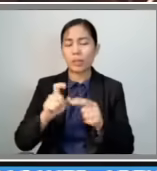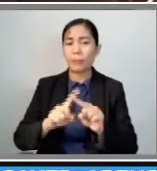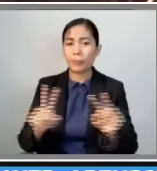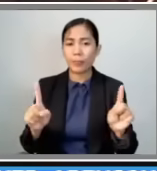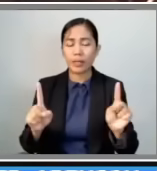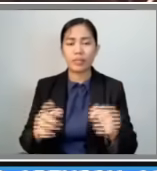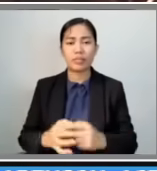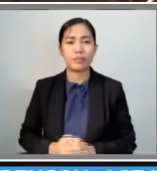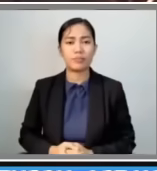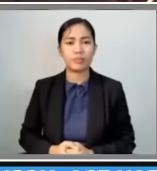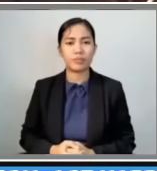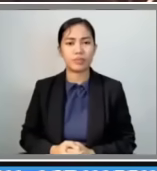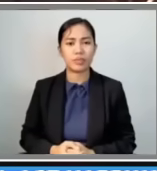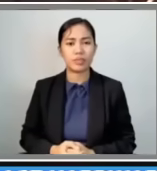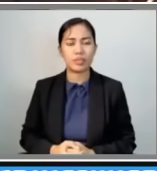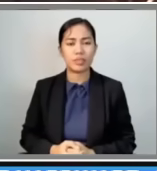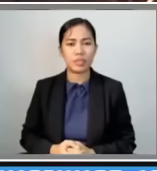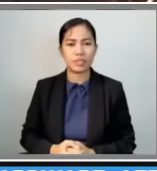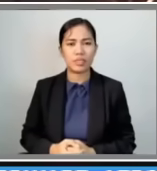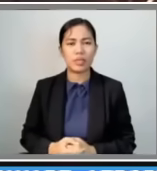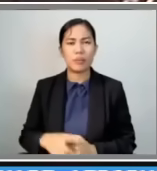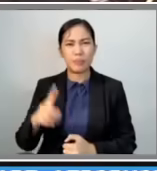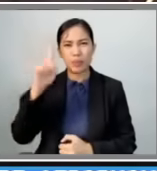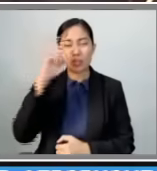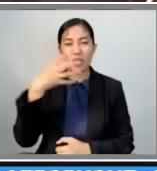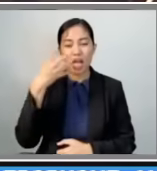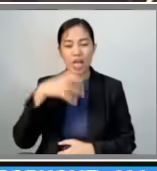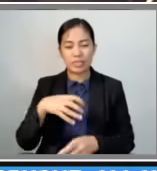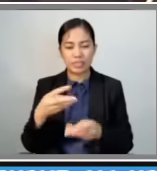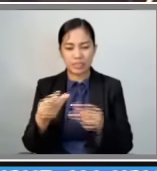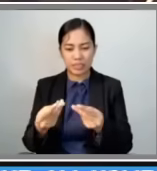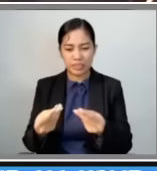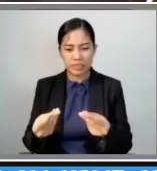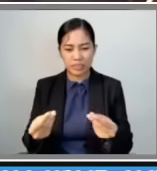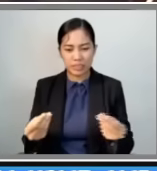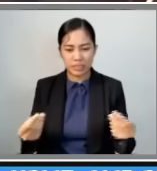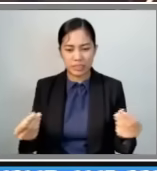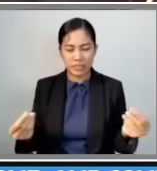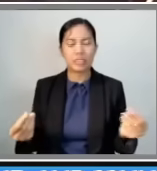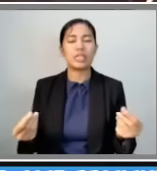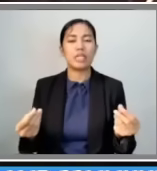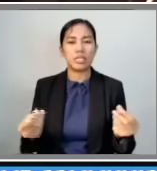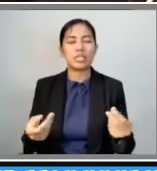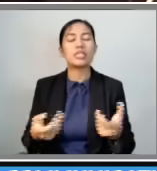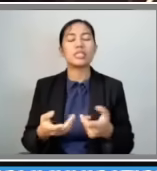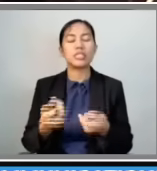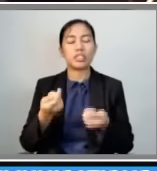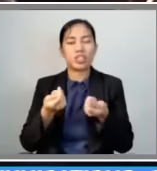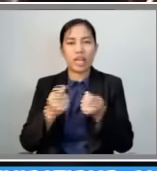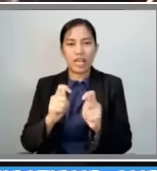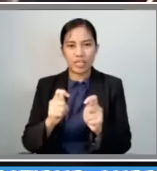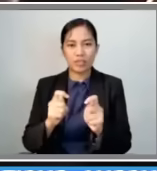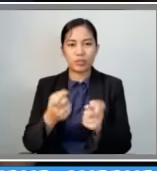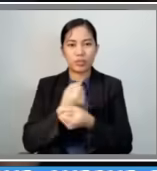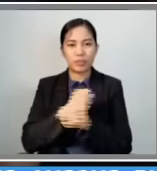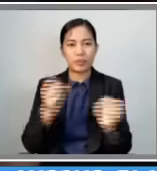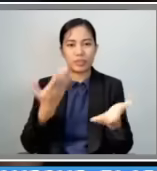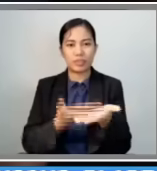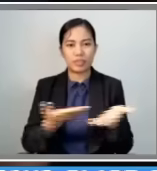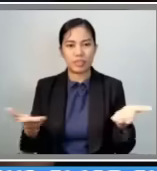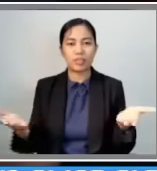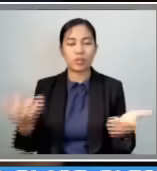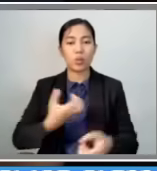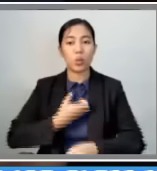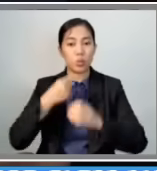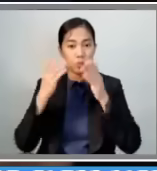siya, wear and tear sa init, pero we still managed na maayos to at nakapag-evacuate naman ng mga gamit yung mga may-ari. Ang